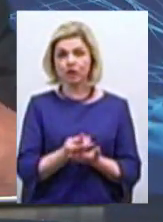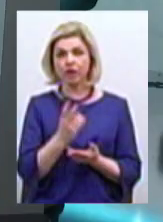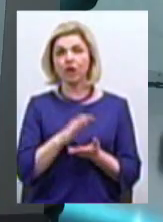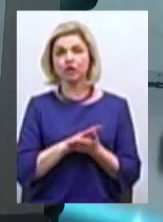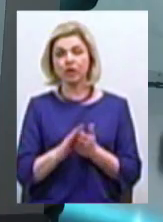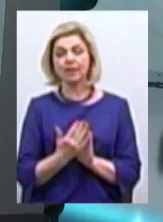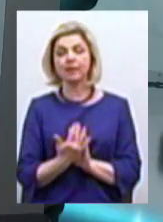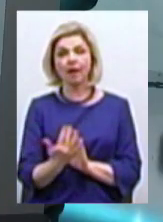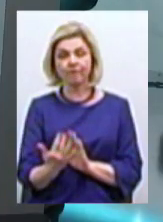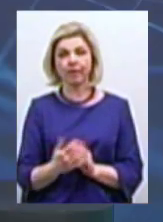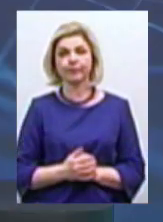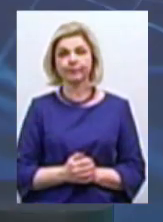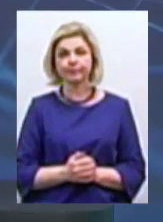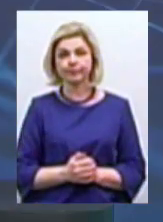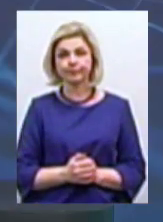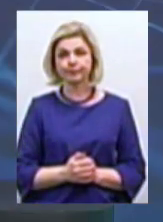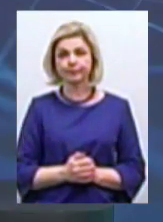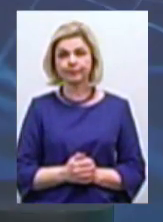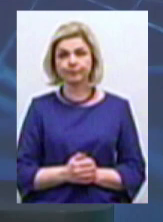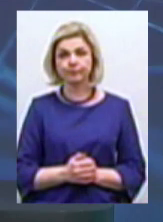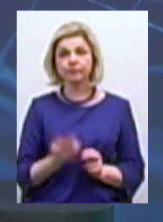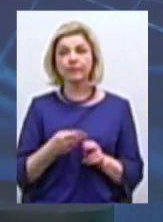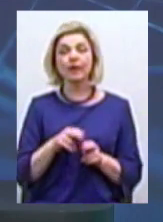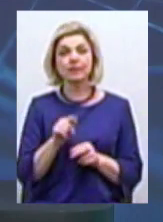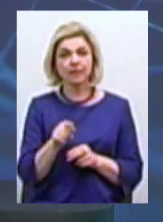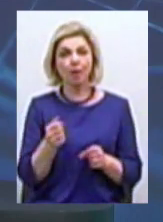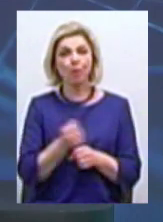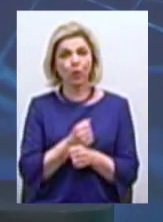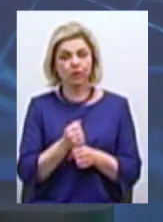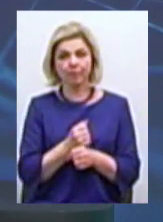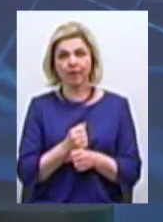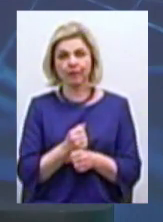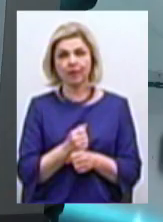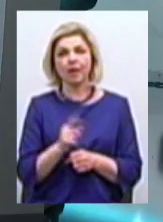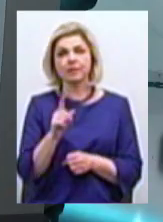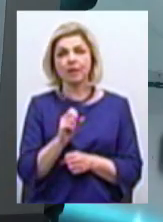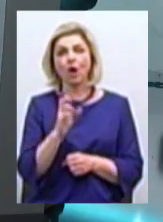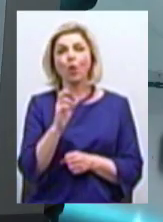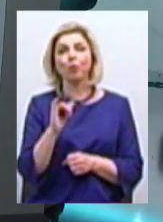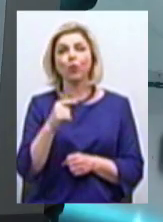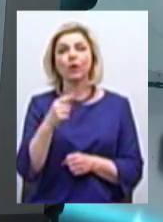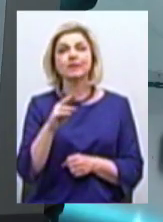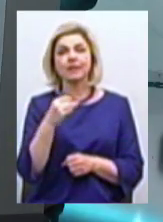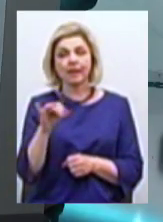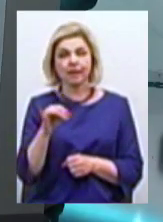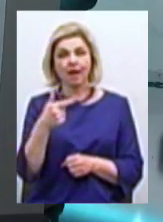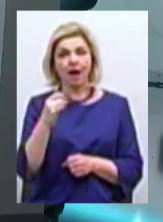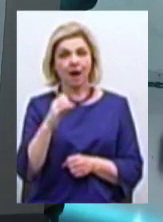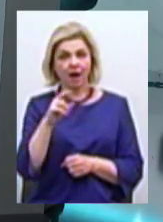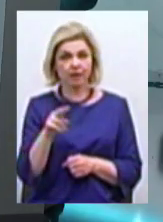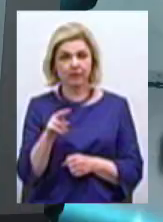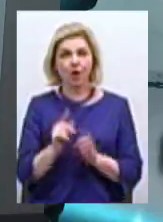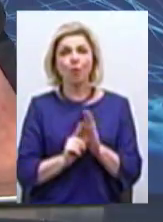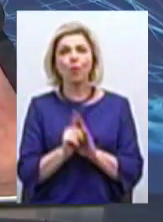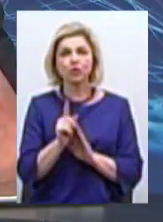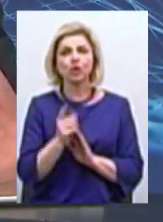траві. Але ви знаєте, ця боротьба за Бужський гард, вона почалась ще